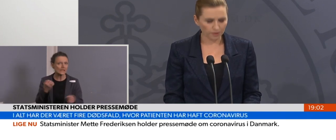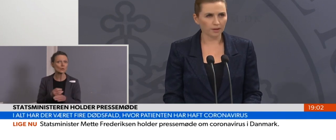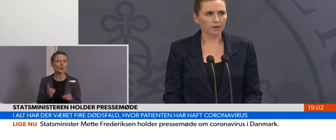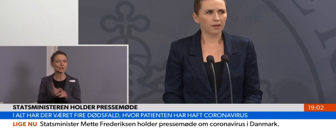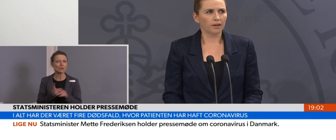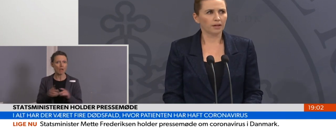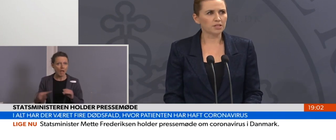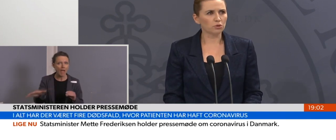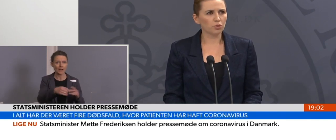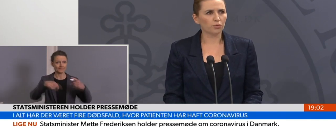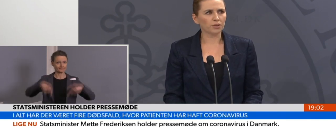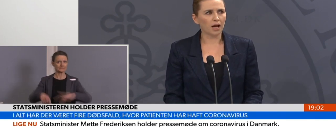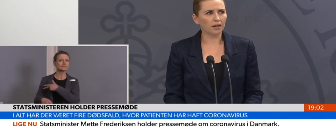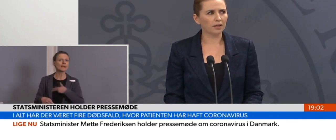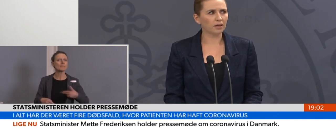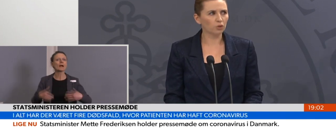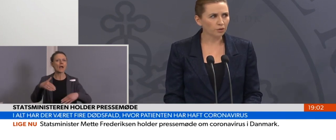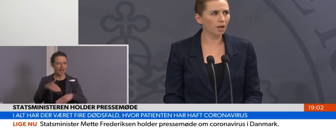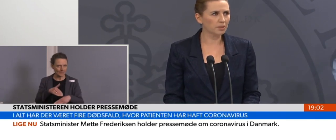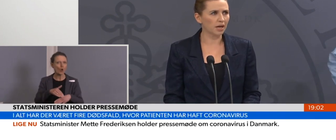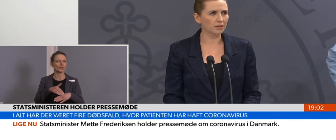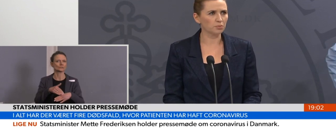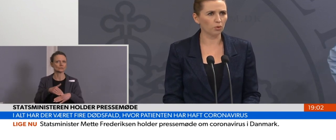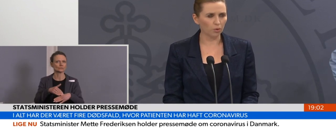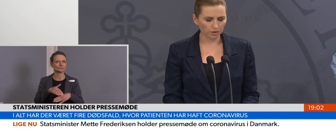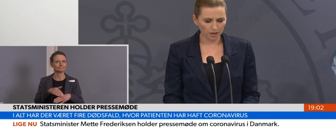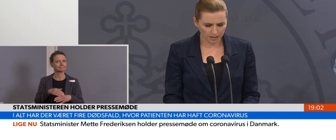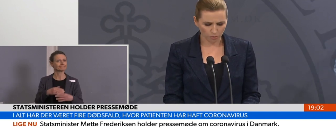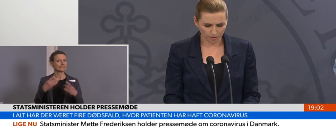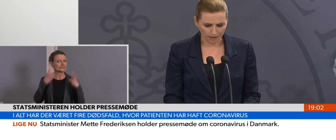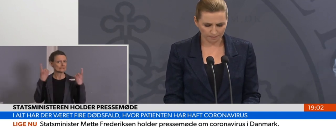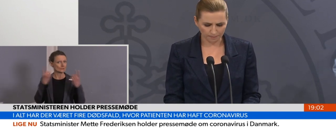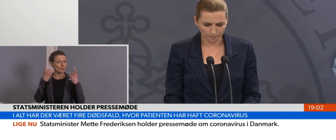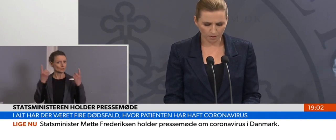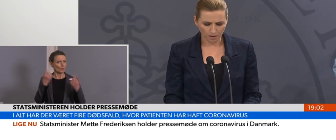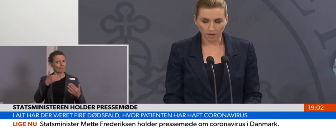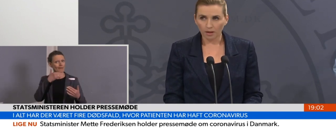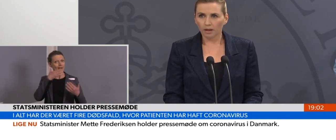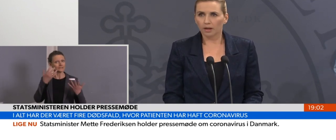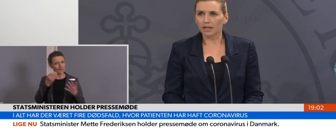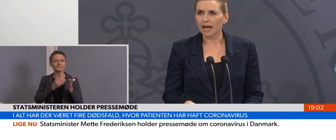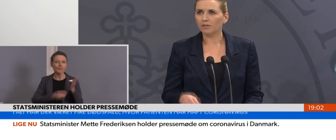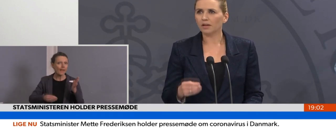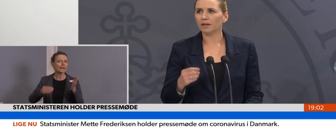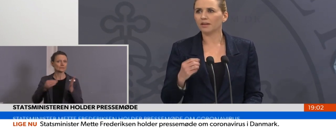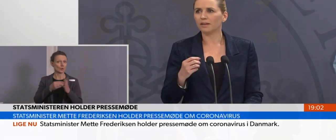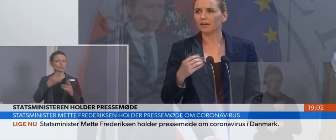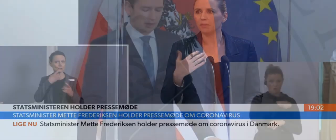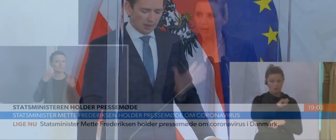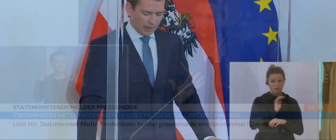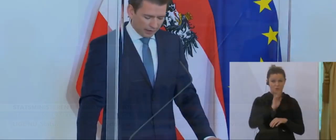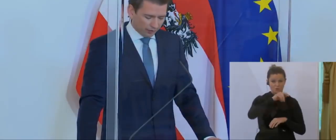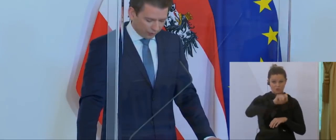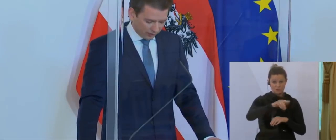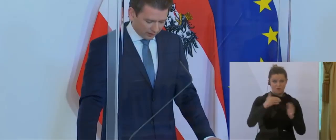стран. Все это благодаря тому, что мы начали действовать достаточно рано». В Австрии Себастьян Курц представил вместе со своими